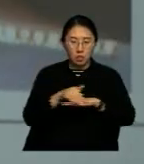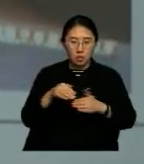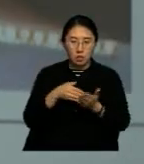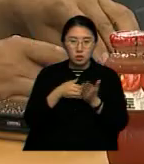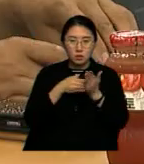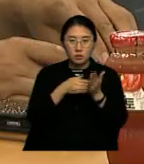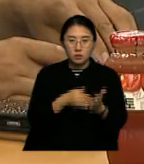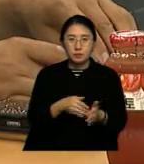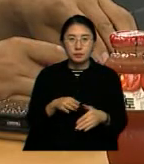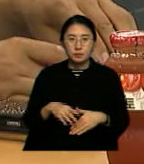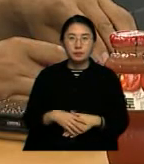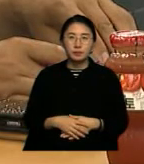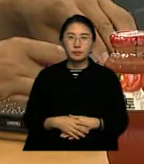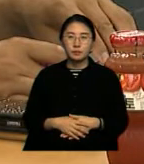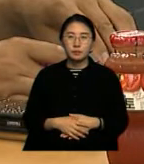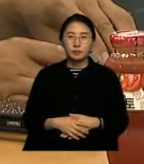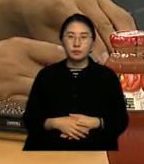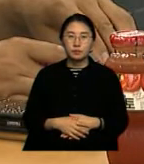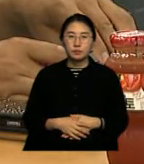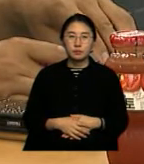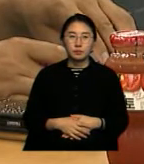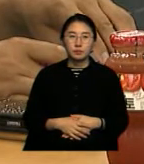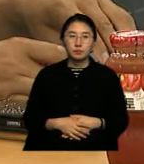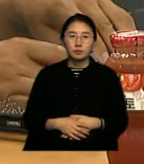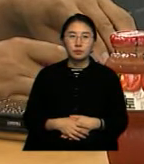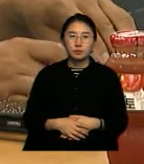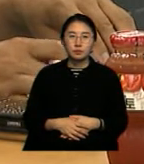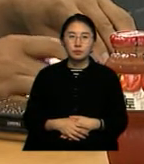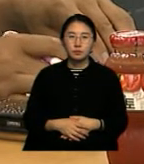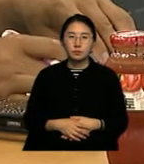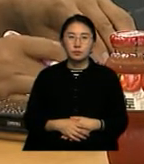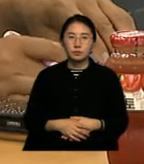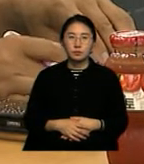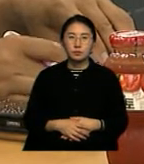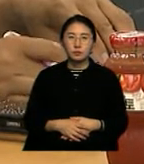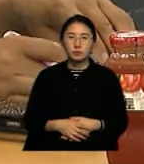계획도 제출했습니다. 딜라이브 서울경제 케이블TV 김정필입니다.